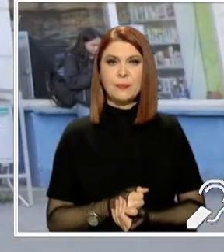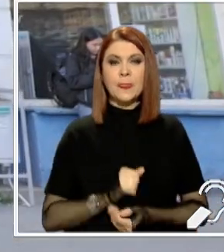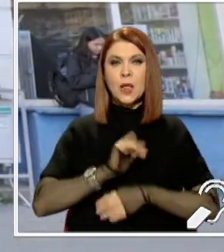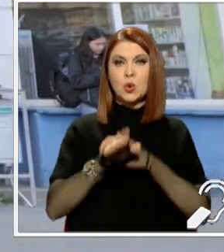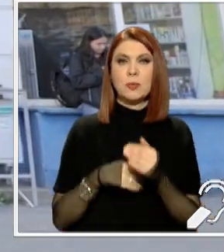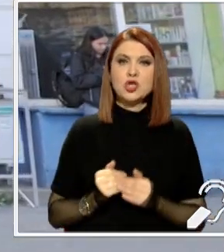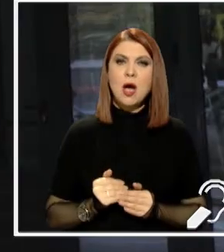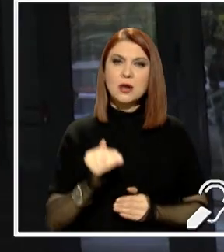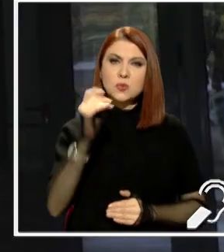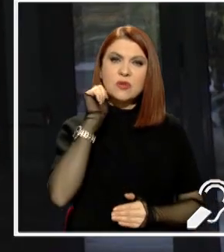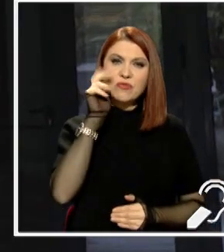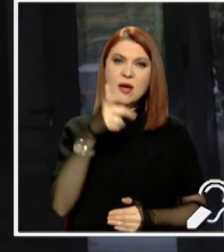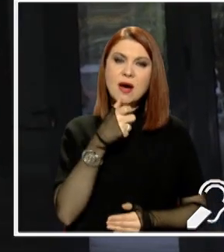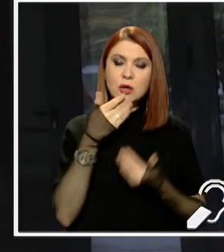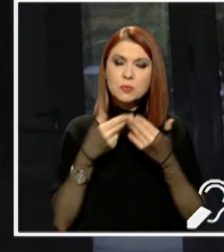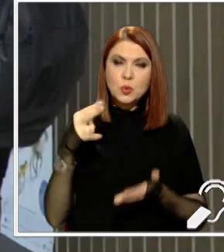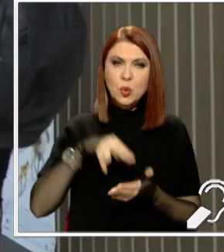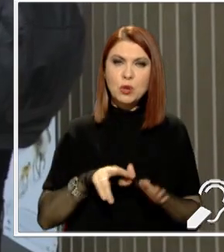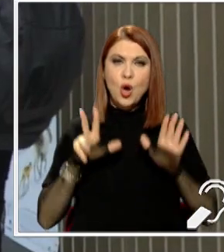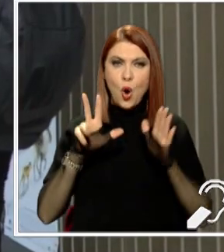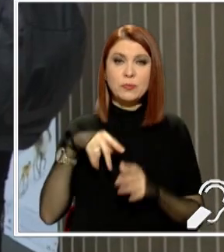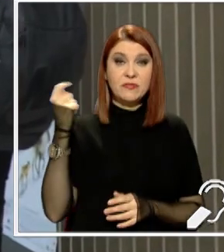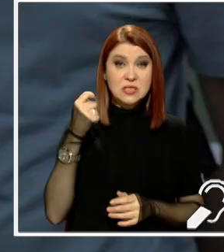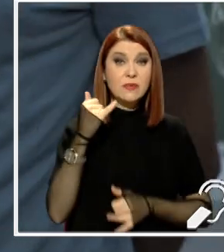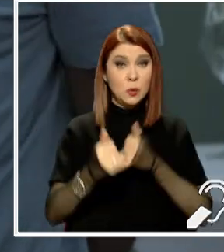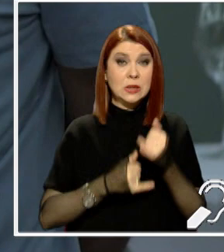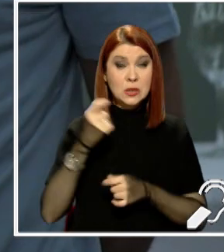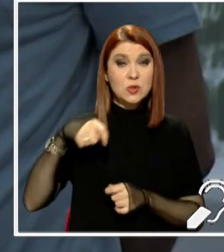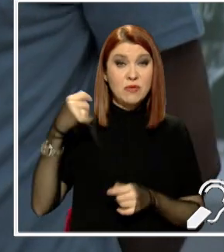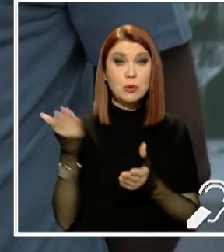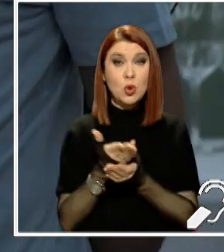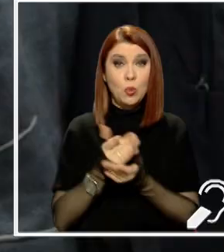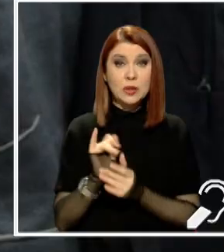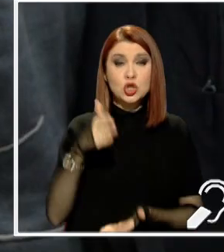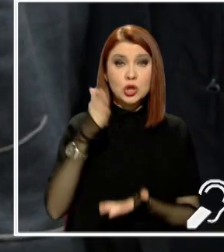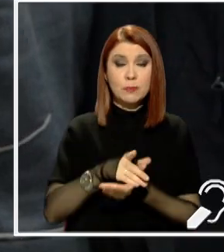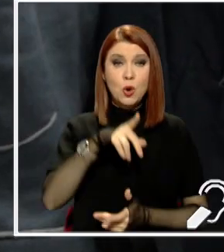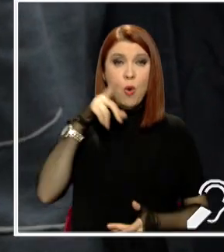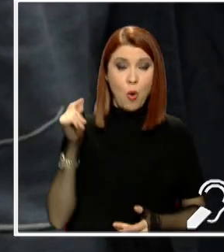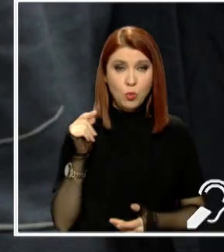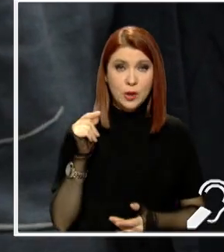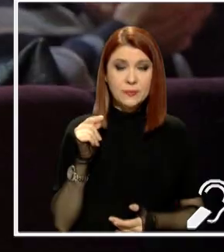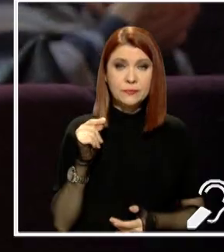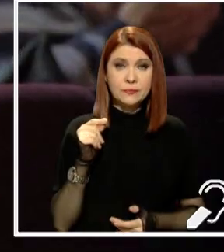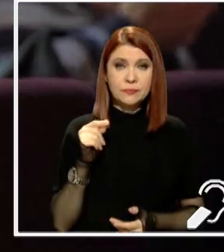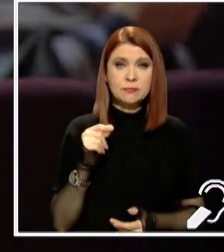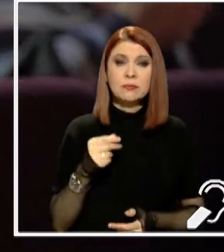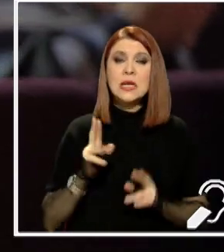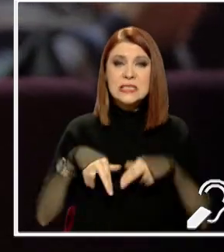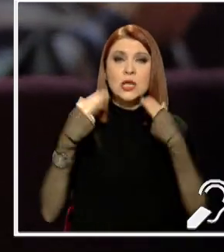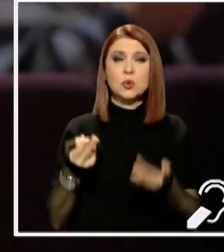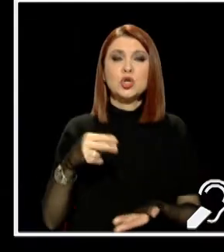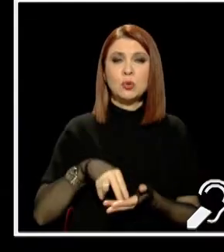ce a crescut an de an, începând cu 2008, Festivalul Internațional de Film Documentar și Drepturile Omului One World România revine